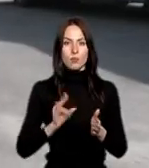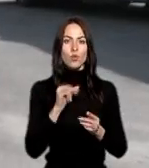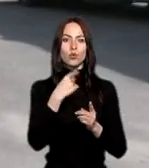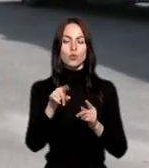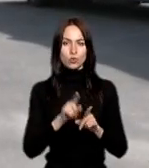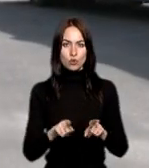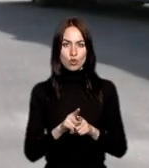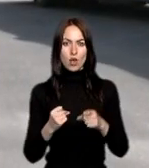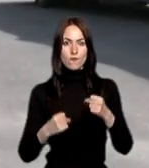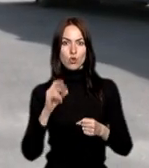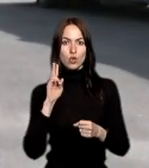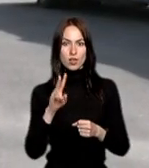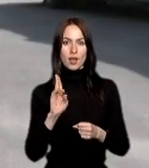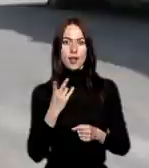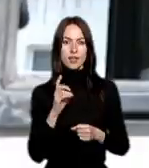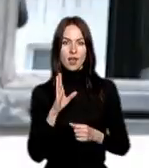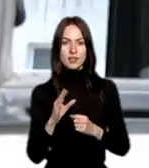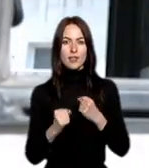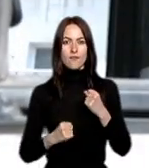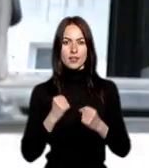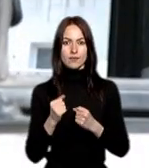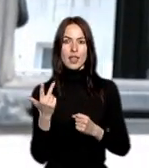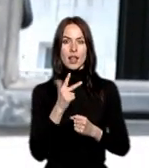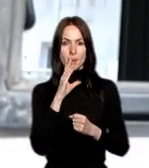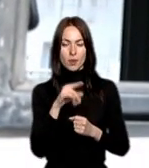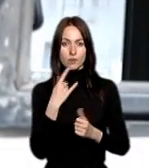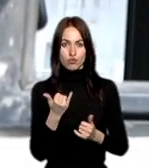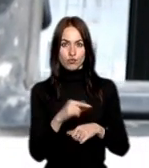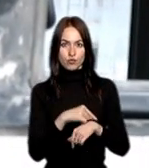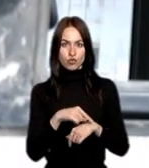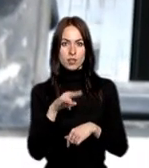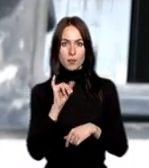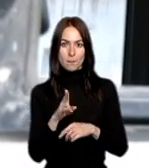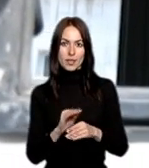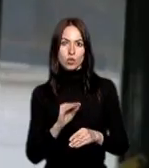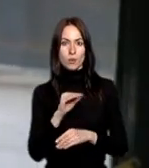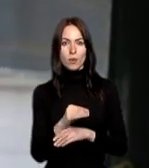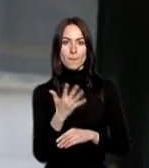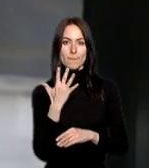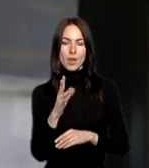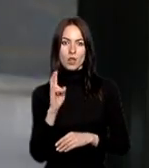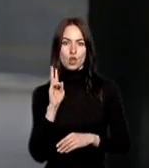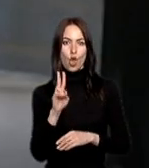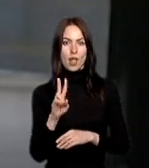тролейбуса Володимир Князів їздить третім маршрутом. Каже, зараз у години пік додають 5 тролейбусів.